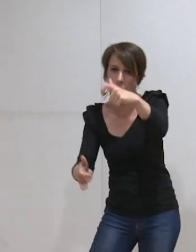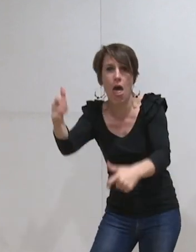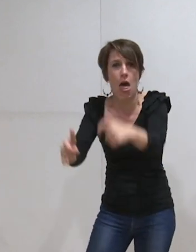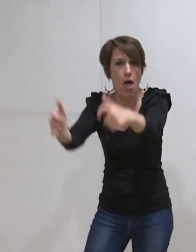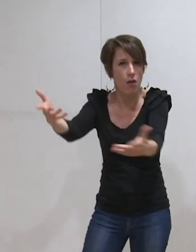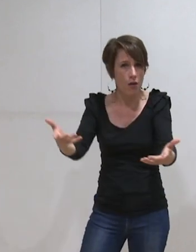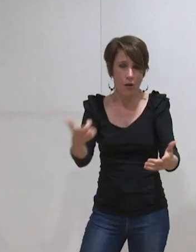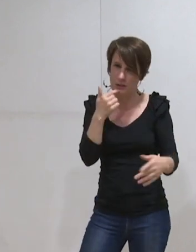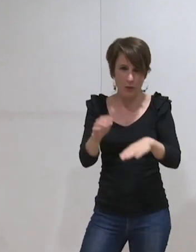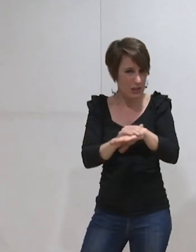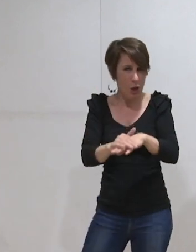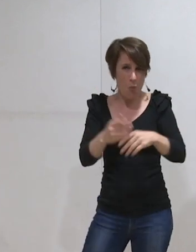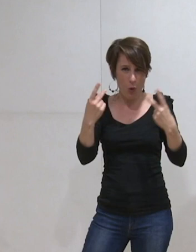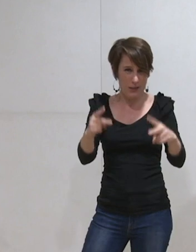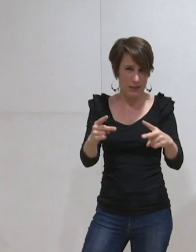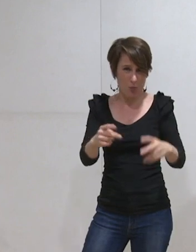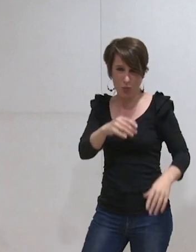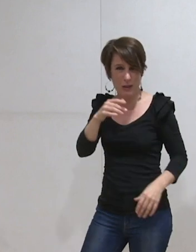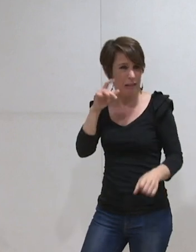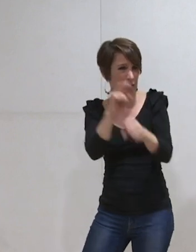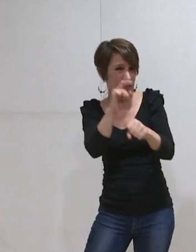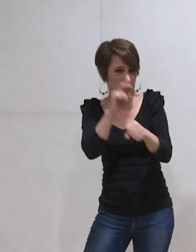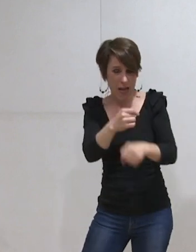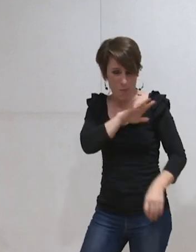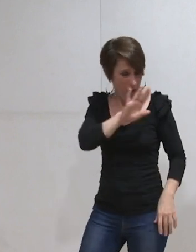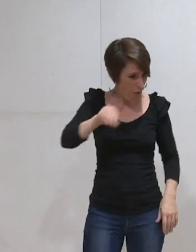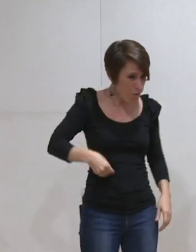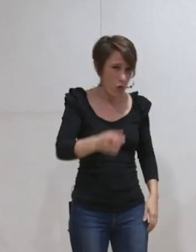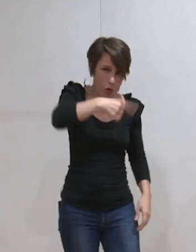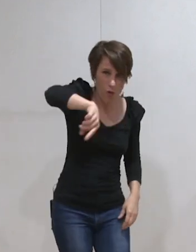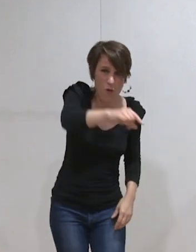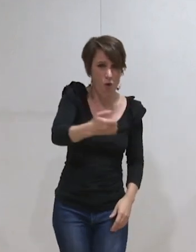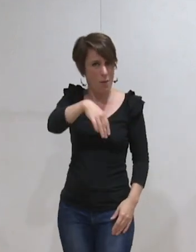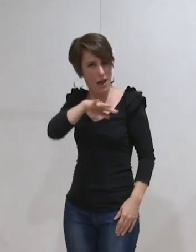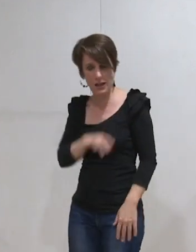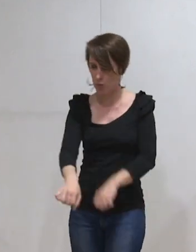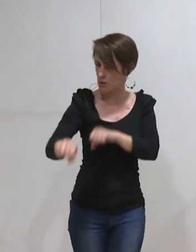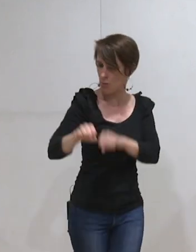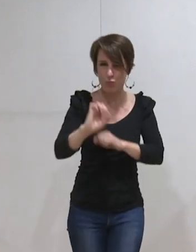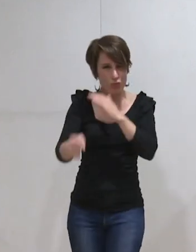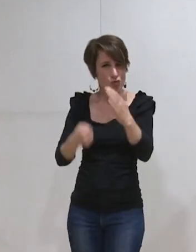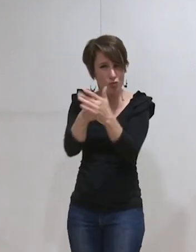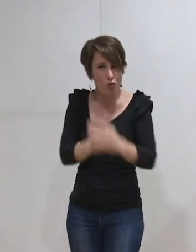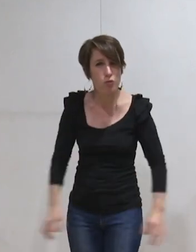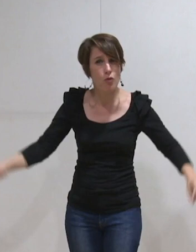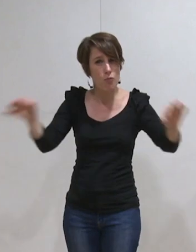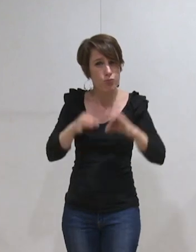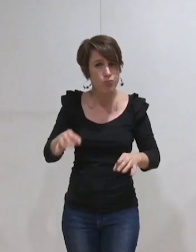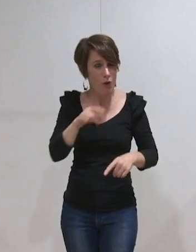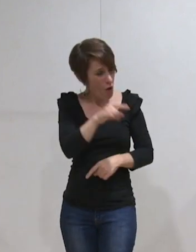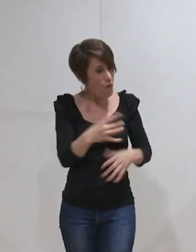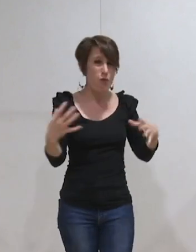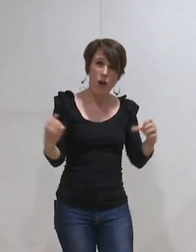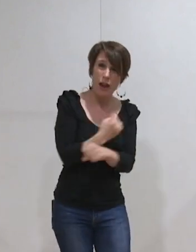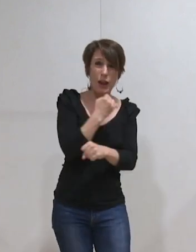publiques qui sont mises en cause par votre incapacité à décider et assumer vos responsabilités que vous avez sollicité que vous avez obtenu par